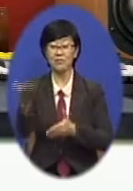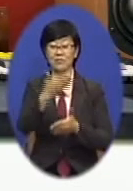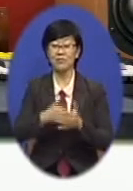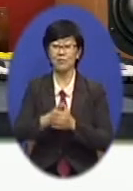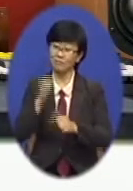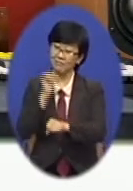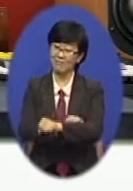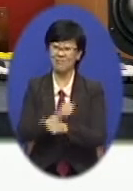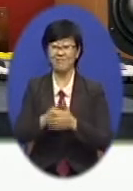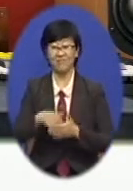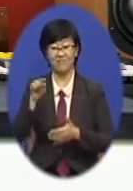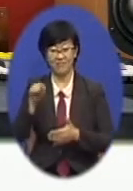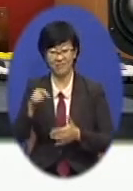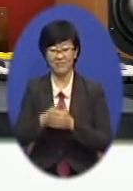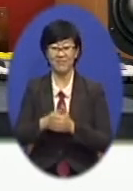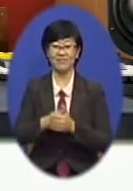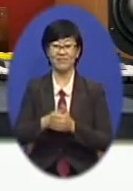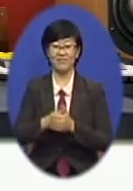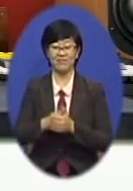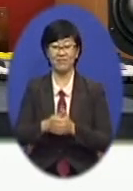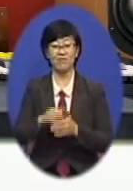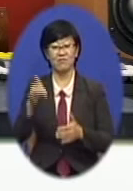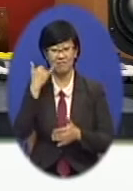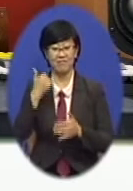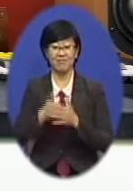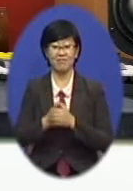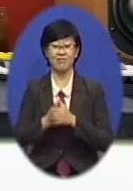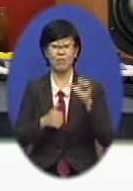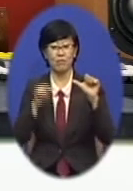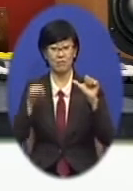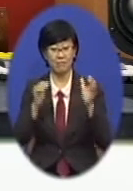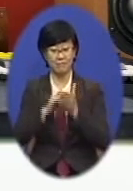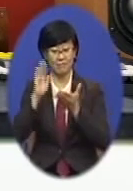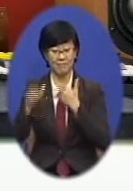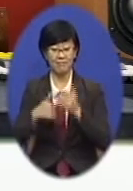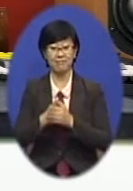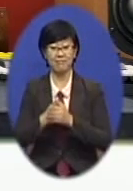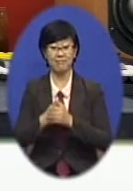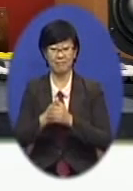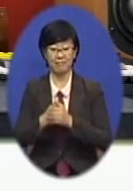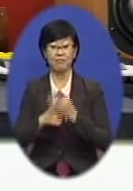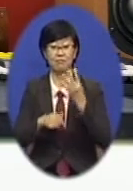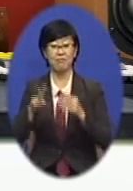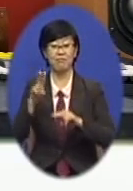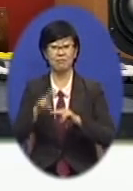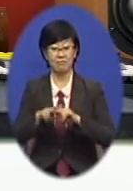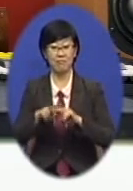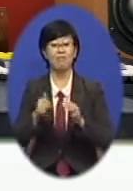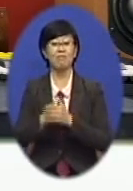어우, 네. 잘했어. 지금 눌러줘야지. 060-608-1004, 5번 누르시고, 4번 누르시고, 우물경자